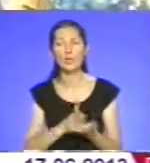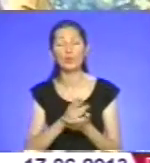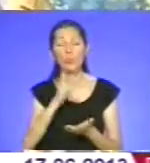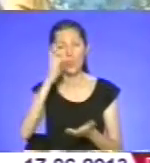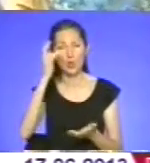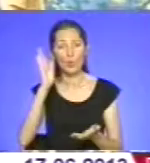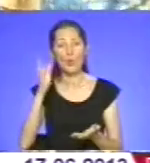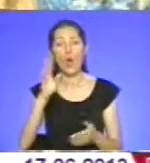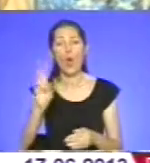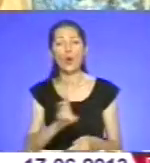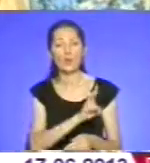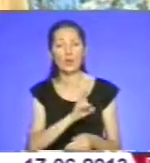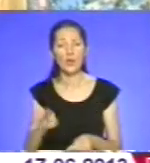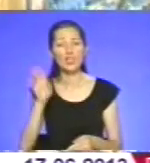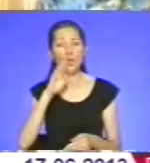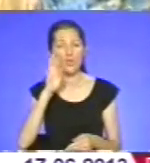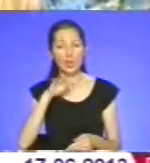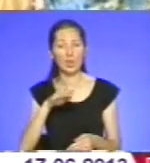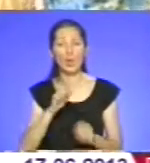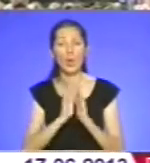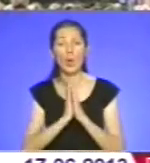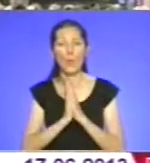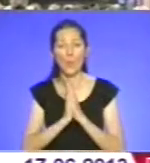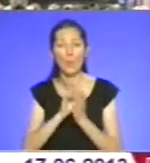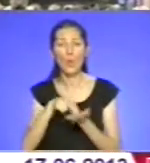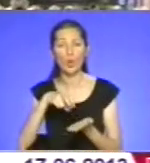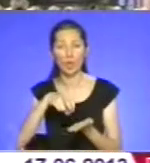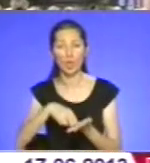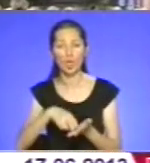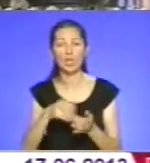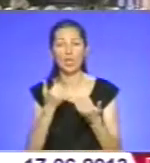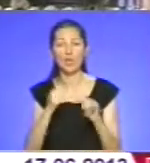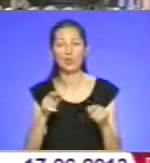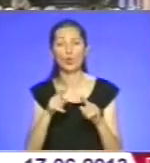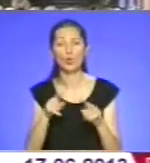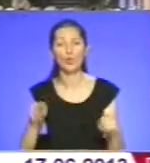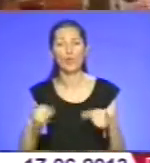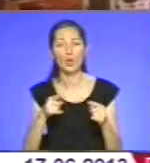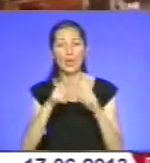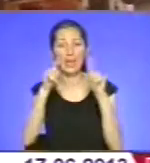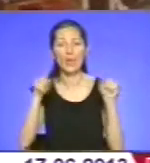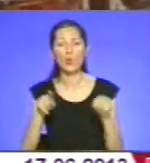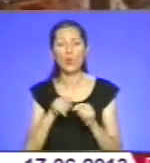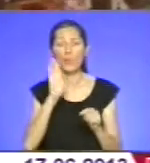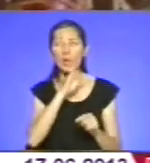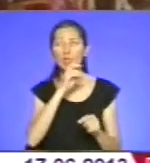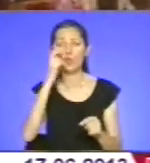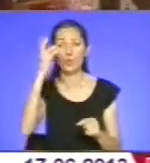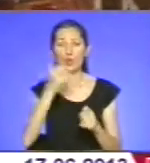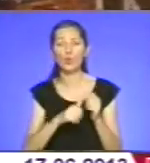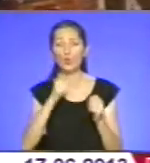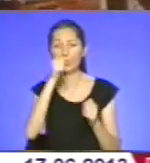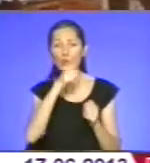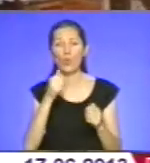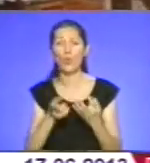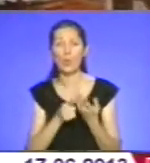освячення води та поклоніння чудотворній іконі Матері Божої. Кожного року кількість професійних прощ збільшується. Для